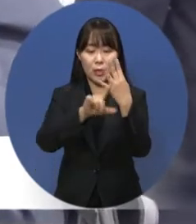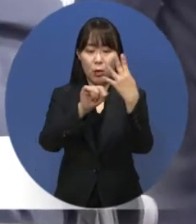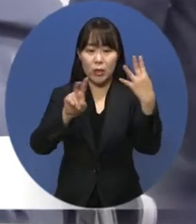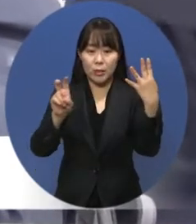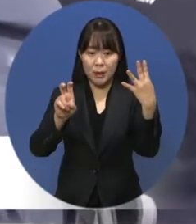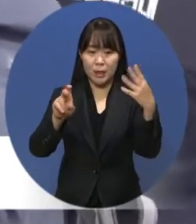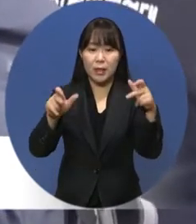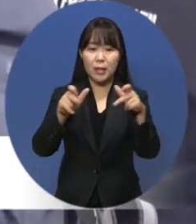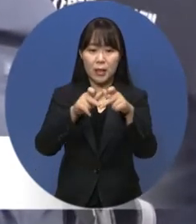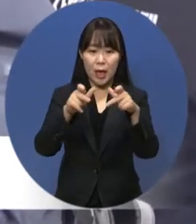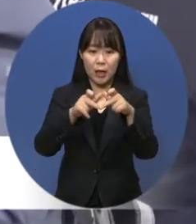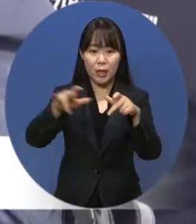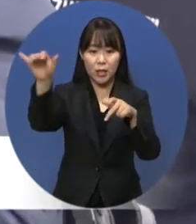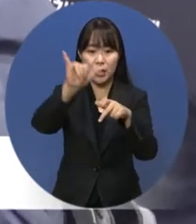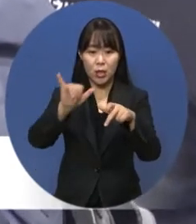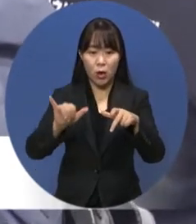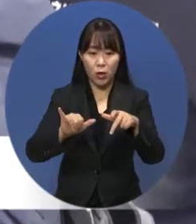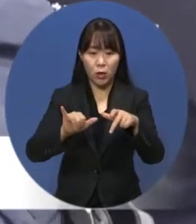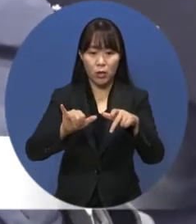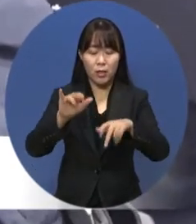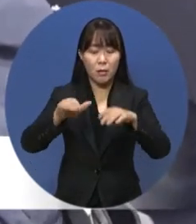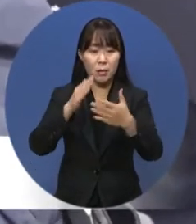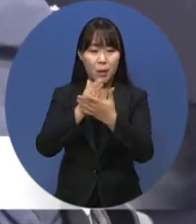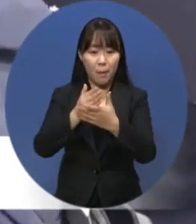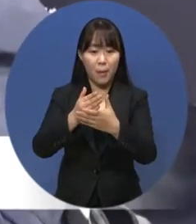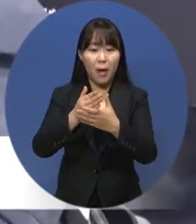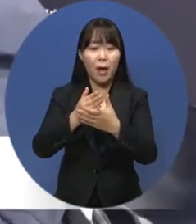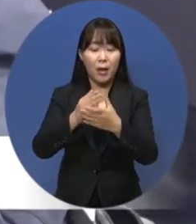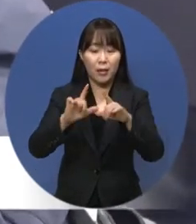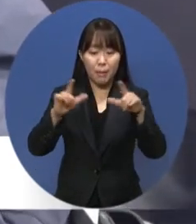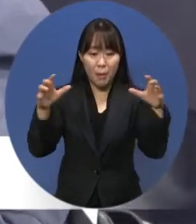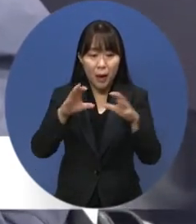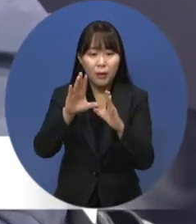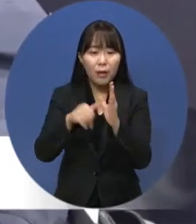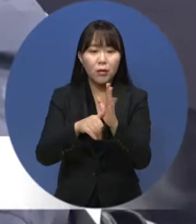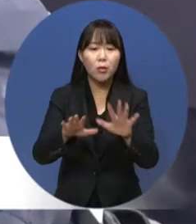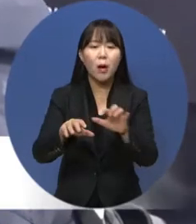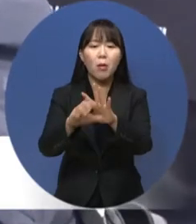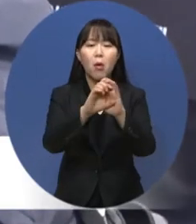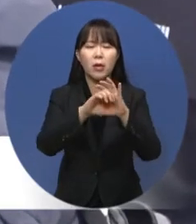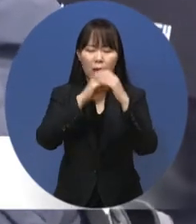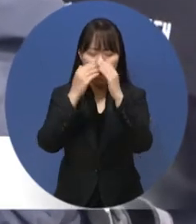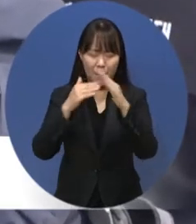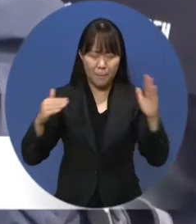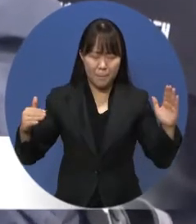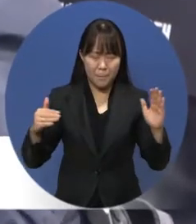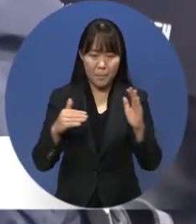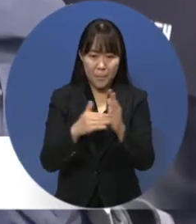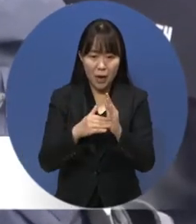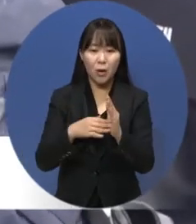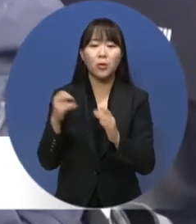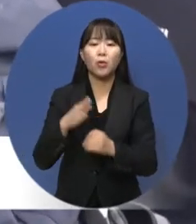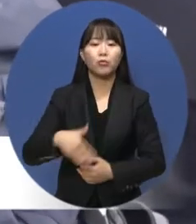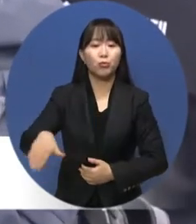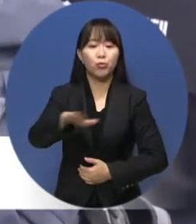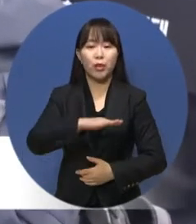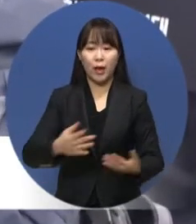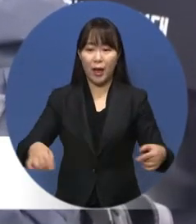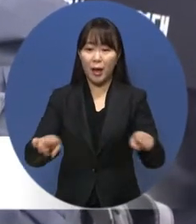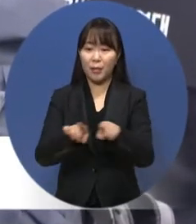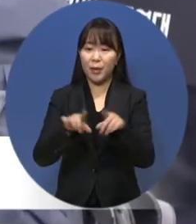장애인 자립 특별 날에는 꼭 멀미가 면서 면허 엄마가 나한테 안 나고요 그래요 우리가